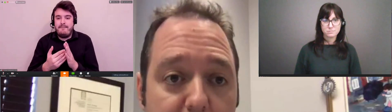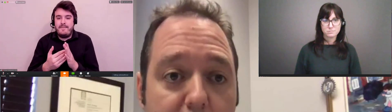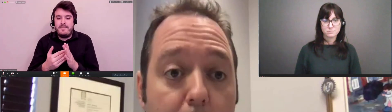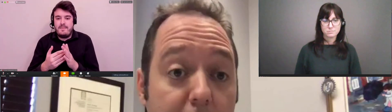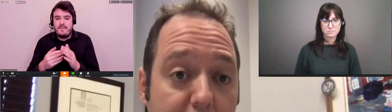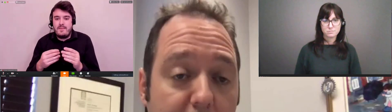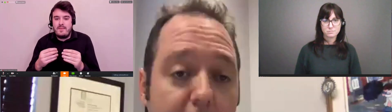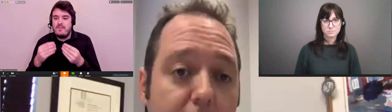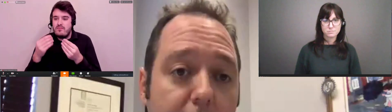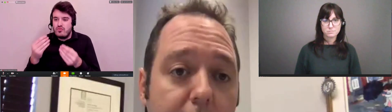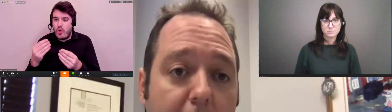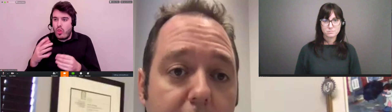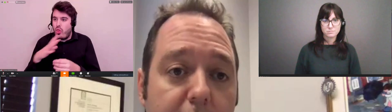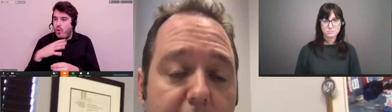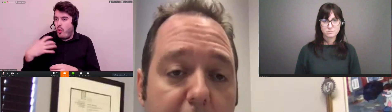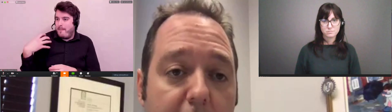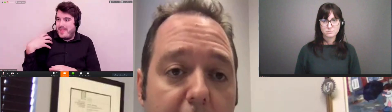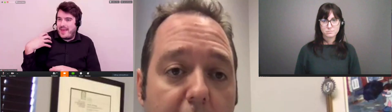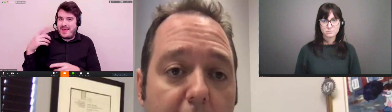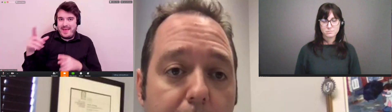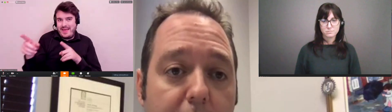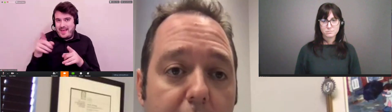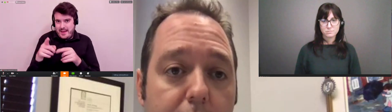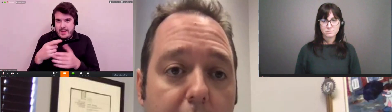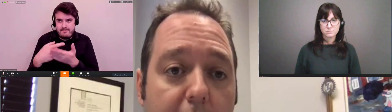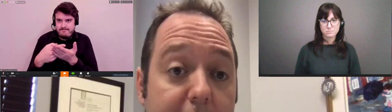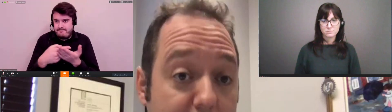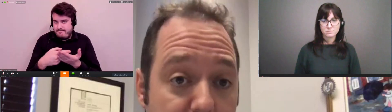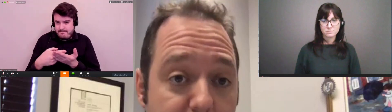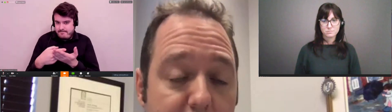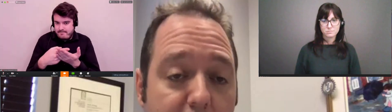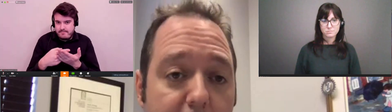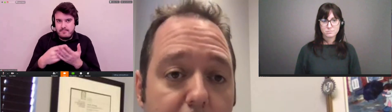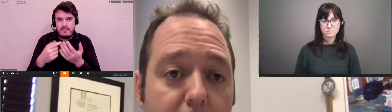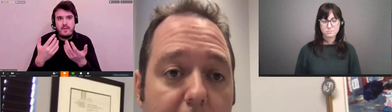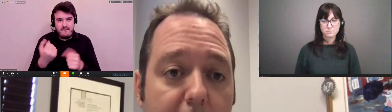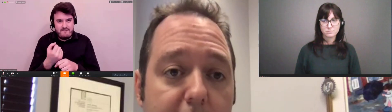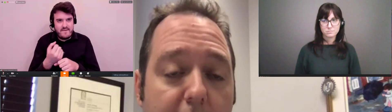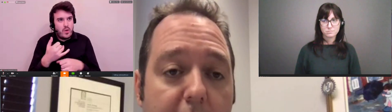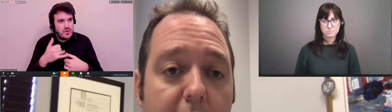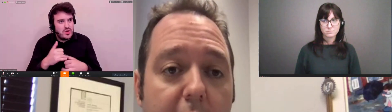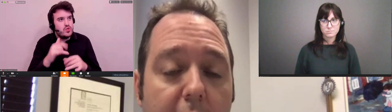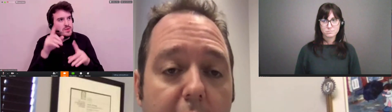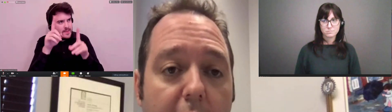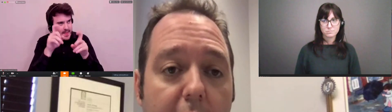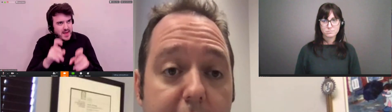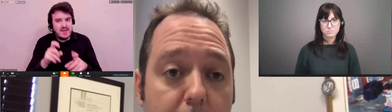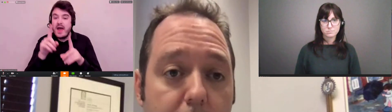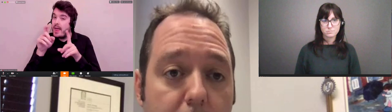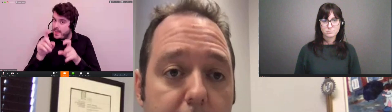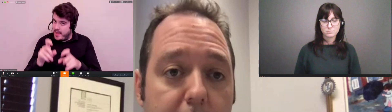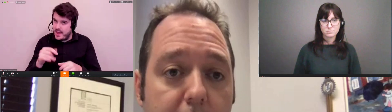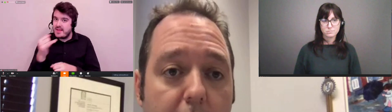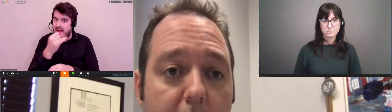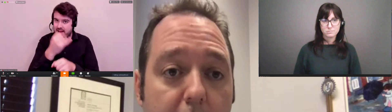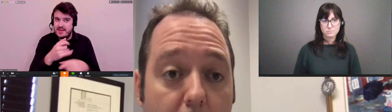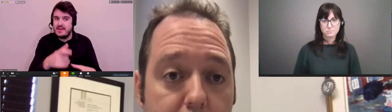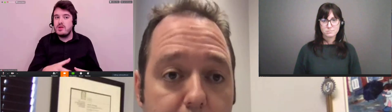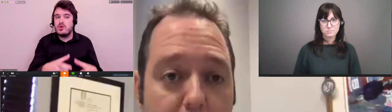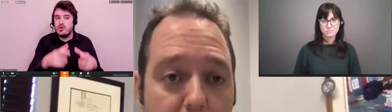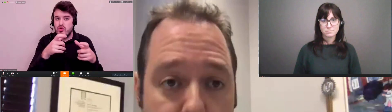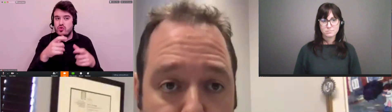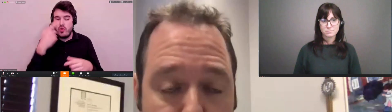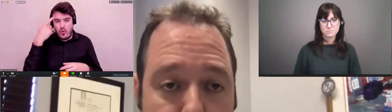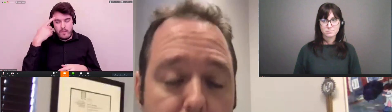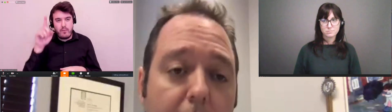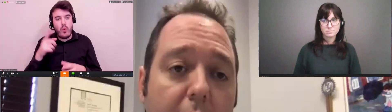paramétriques de communauté qui sont en train de faire des tests dans les institutions de long-term